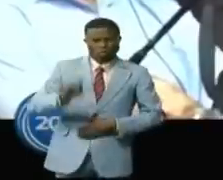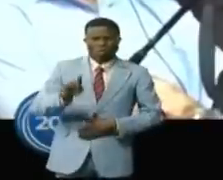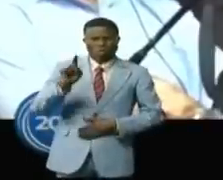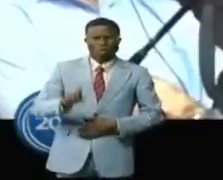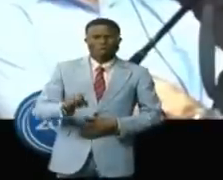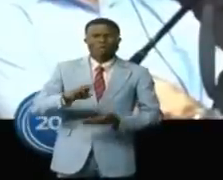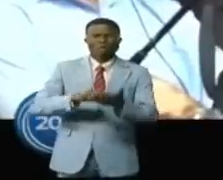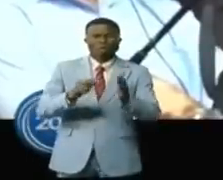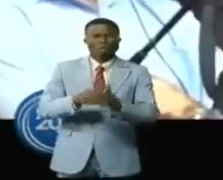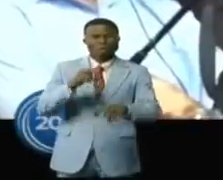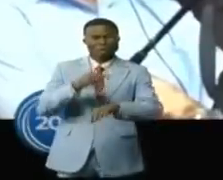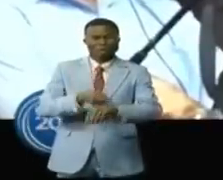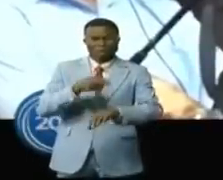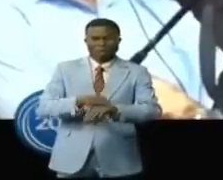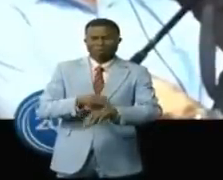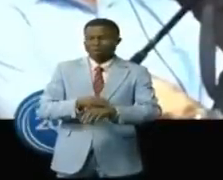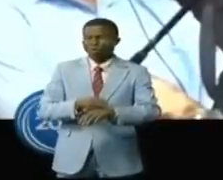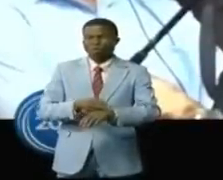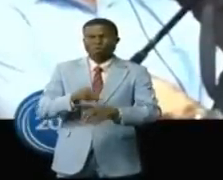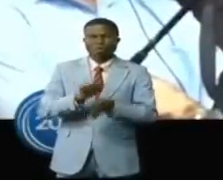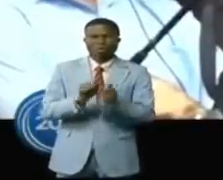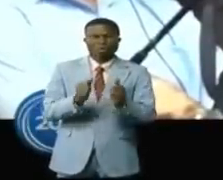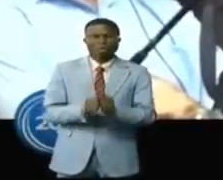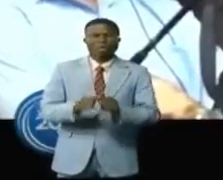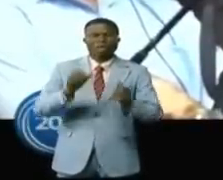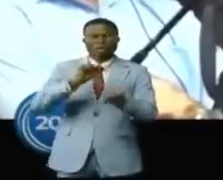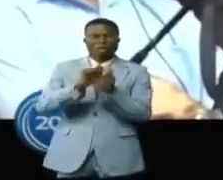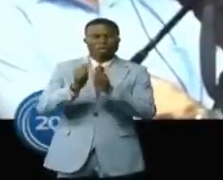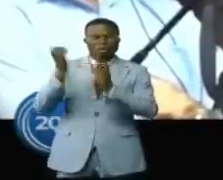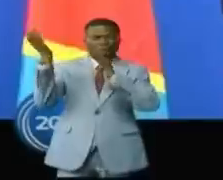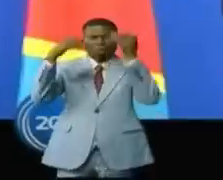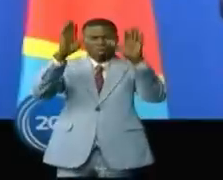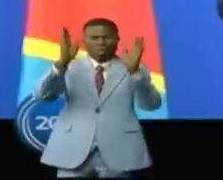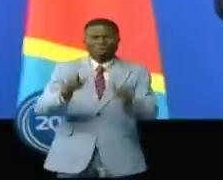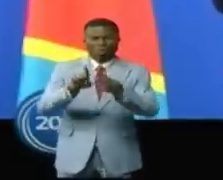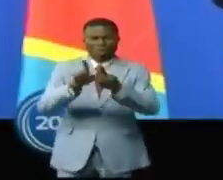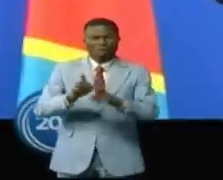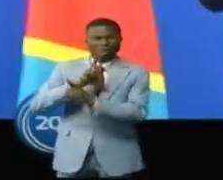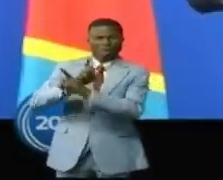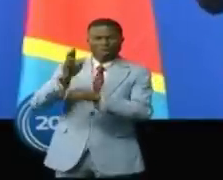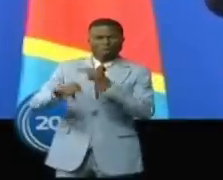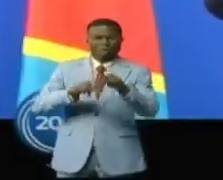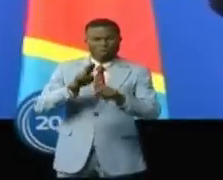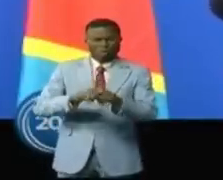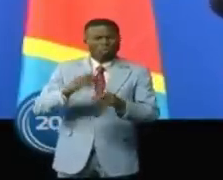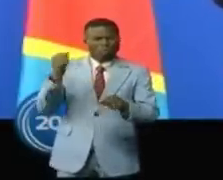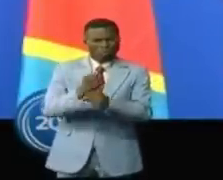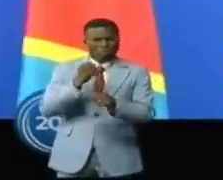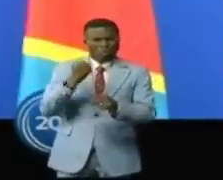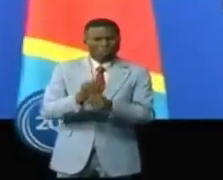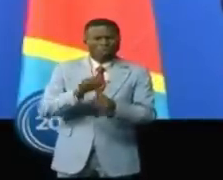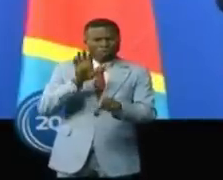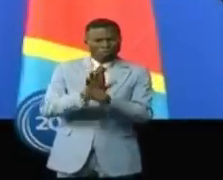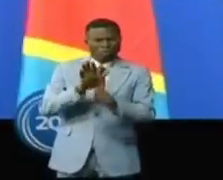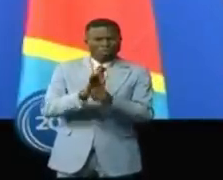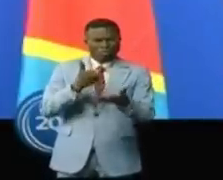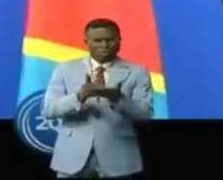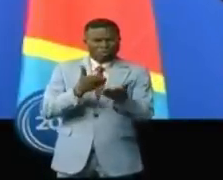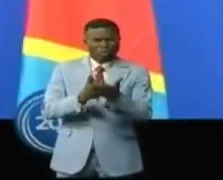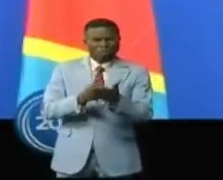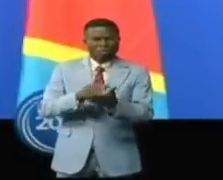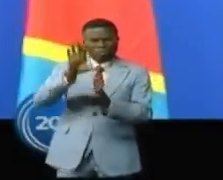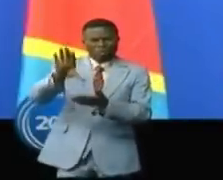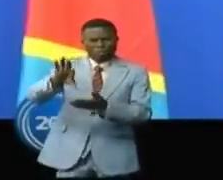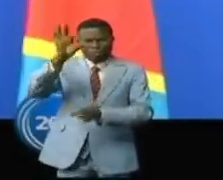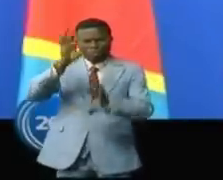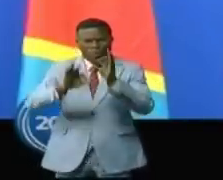veut dire que le moment venu avec mon collègue des Affaires étrangères et de la Défense, nous travaillons sur ça. On va collecter les éléments